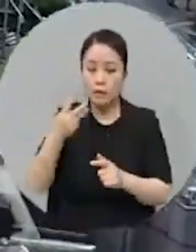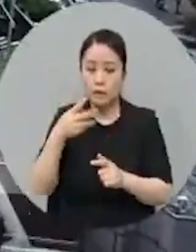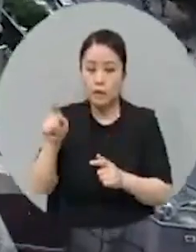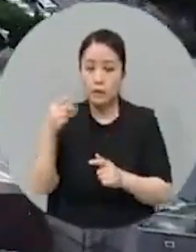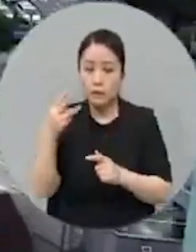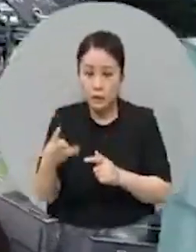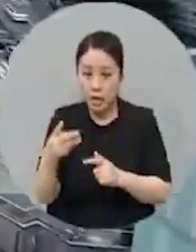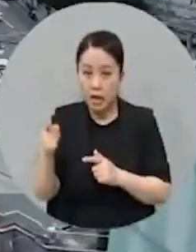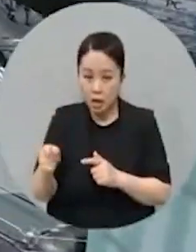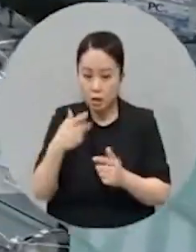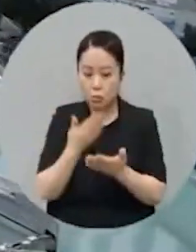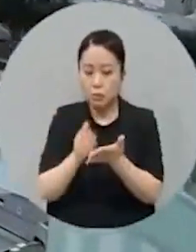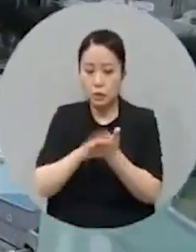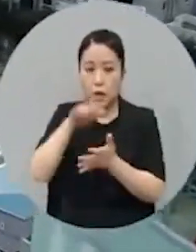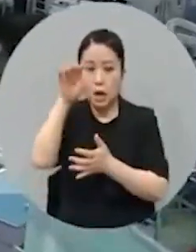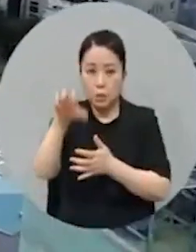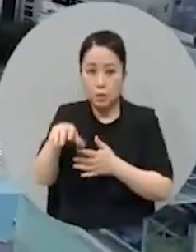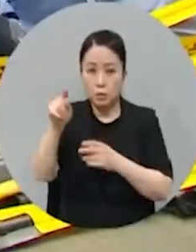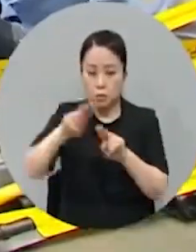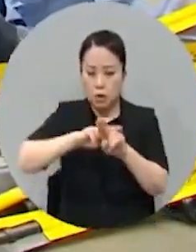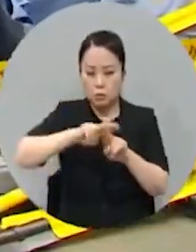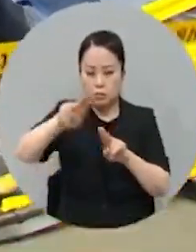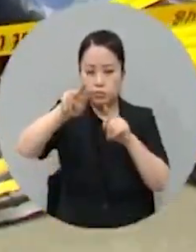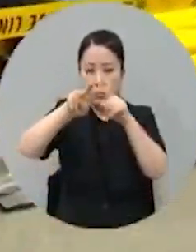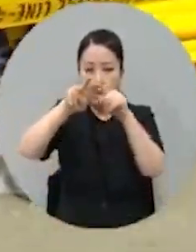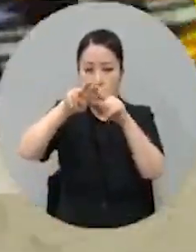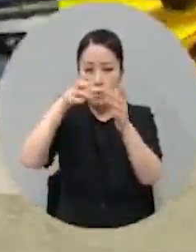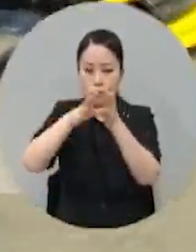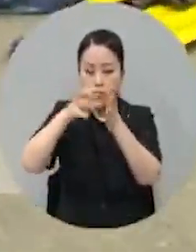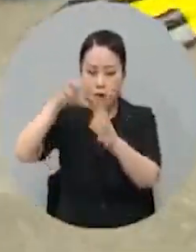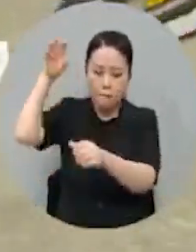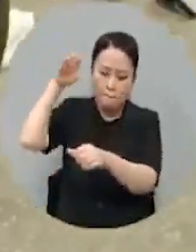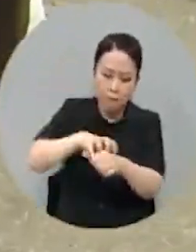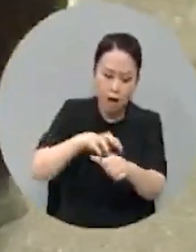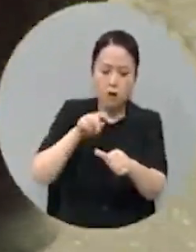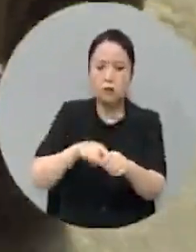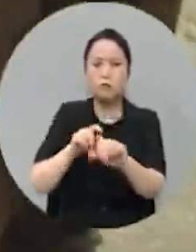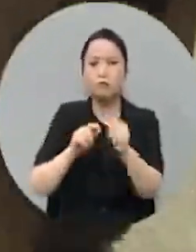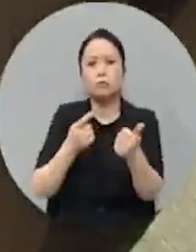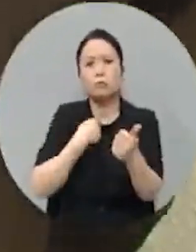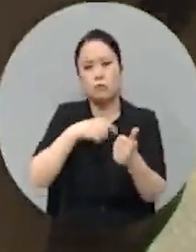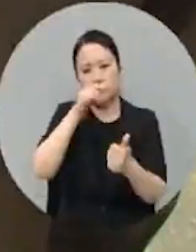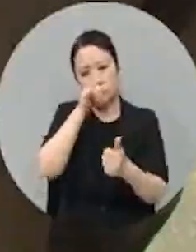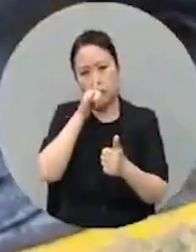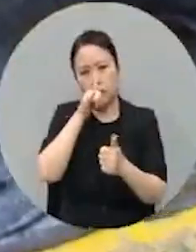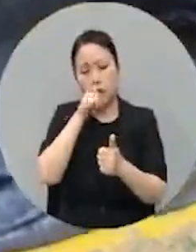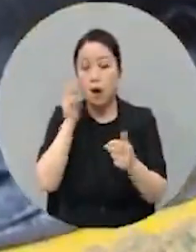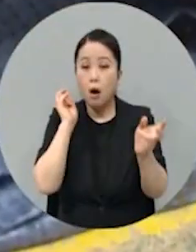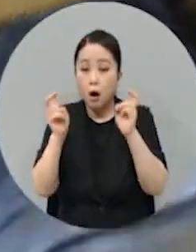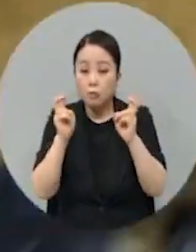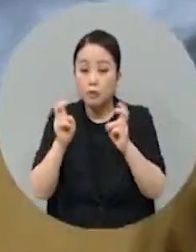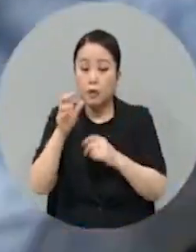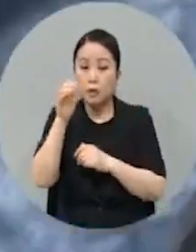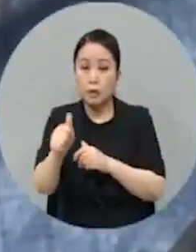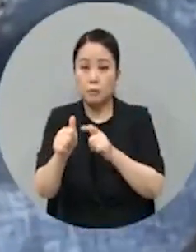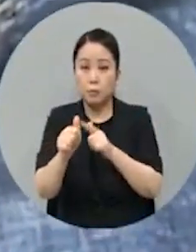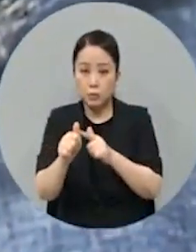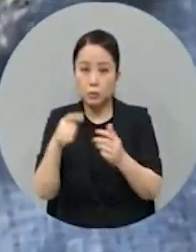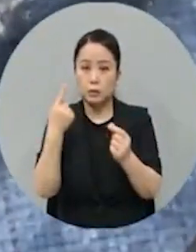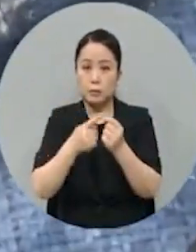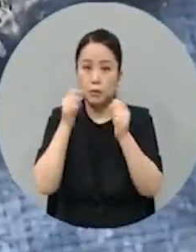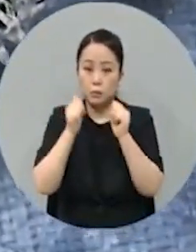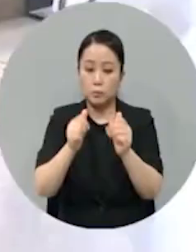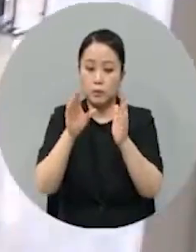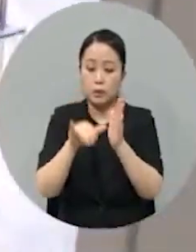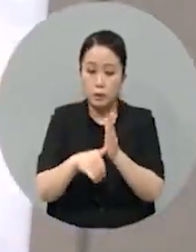높이에서 떨어진 타워크레인 구조물에 맞아 작업자 한 명이 숨지기도 했습니다. 업체 대표는 첫 공판이 끝난 뒤 입장을